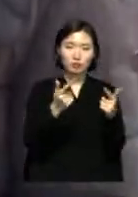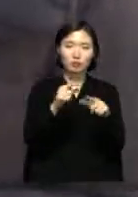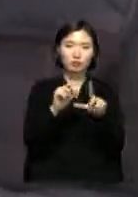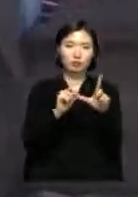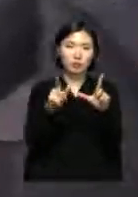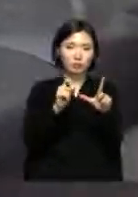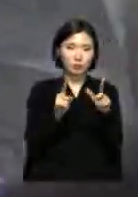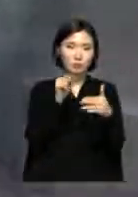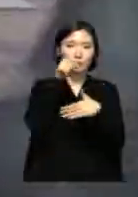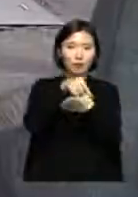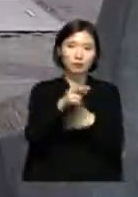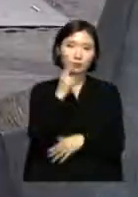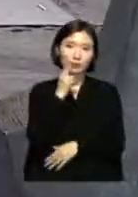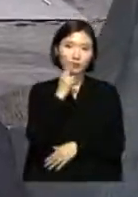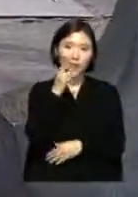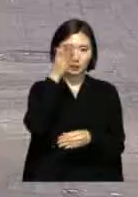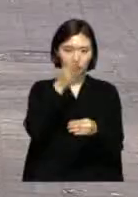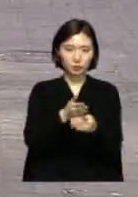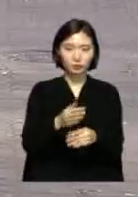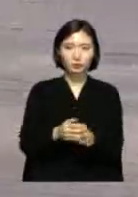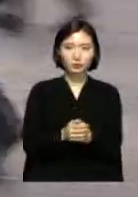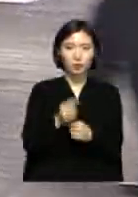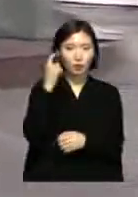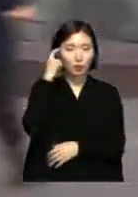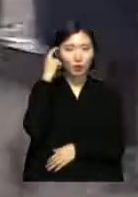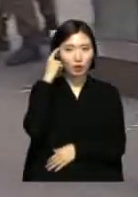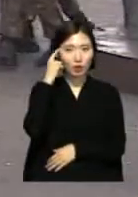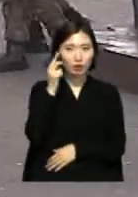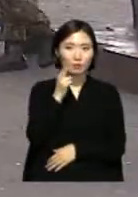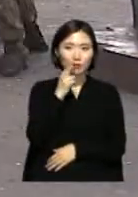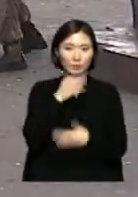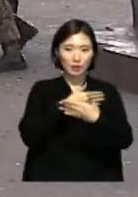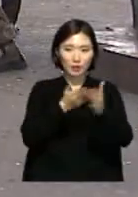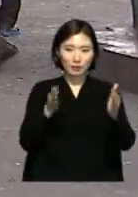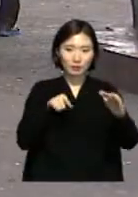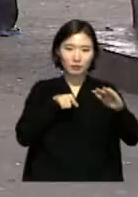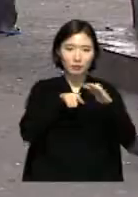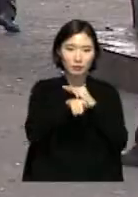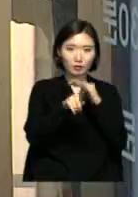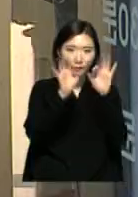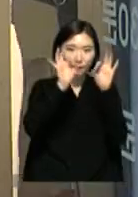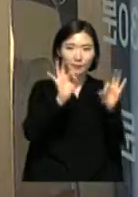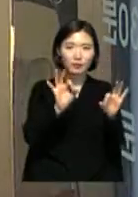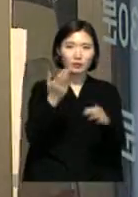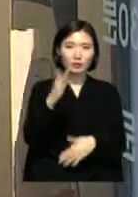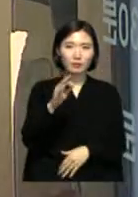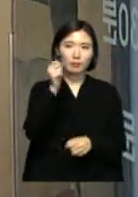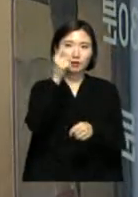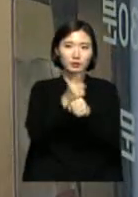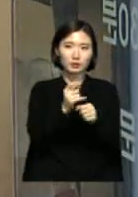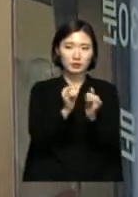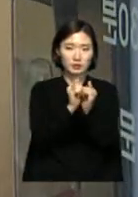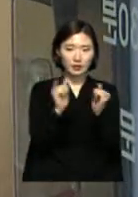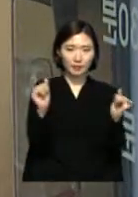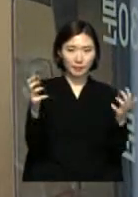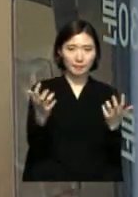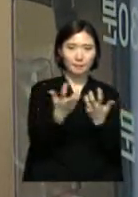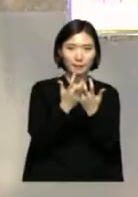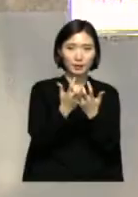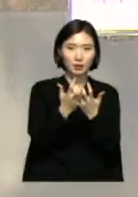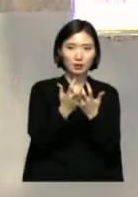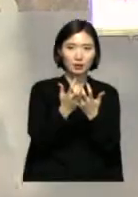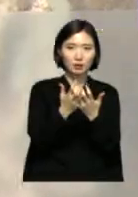담배를 피우고 있습니다. 왜일까 흡연부스 안으로 들어가 봤습니다. 이미 부스는 사람들로 가득한